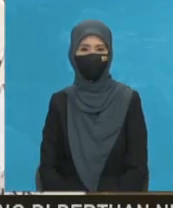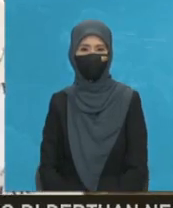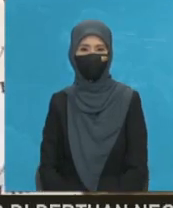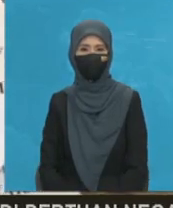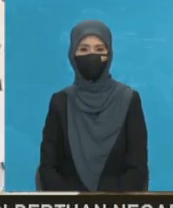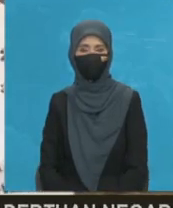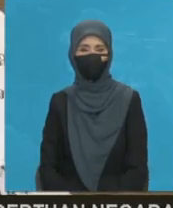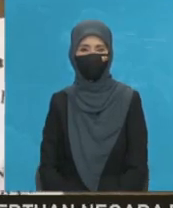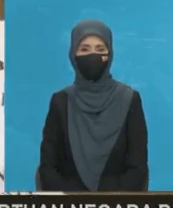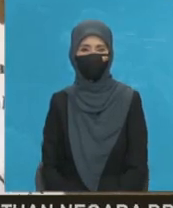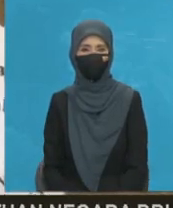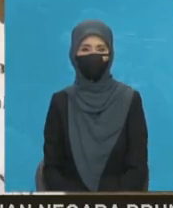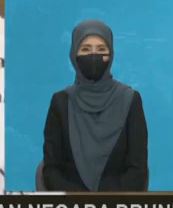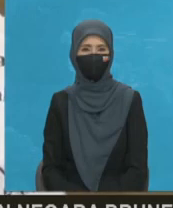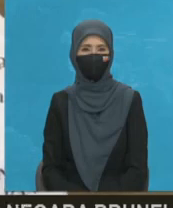hai hai